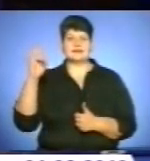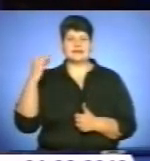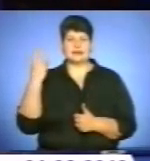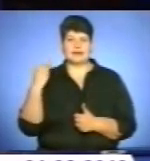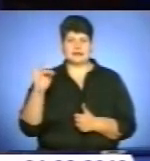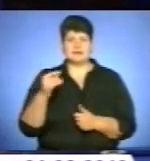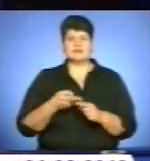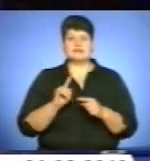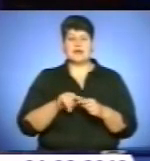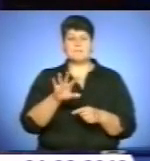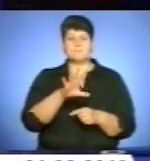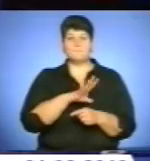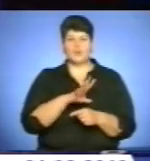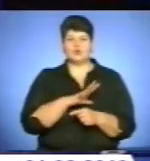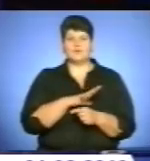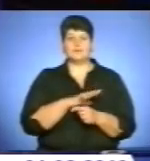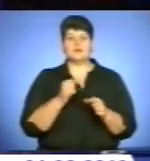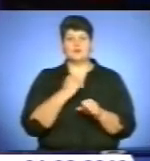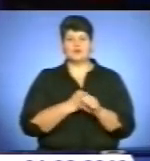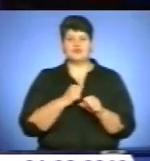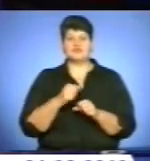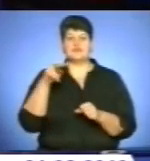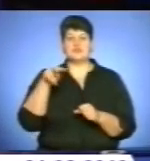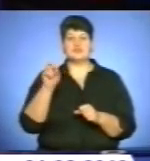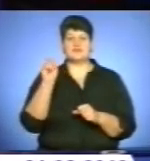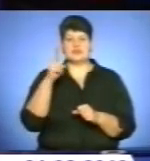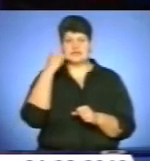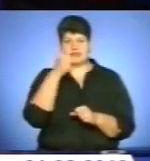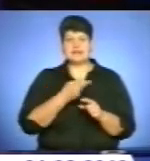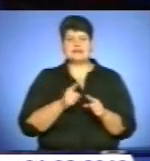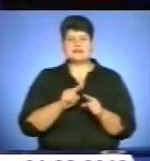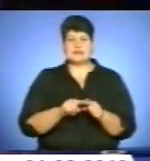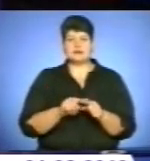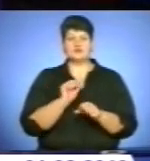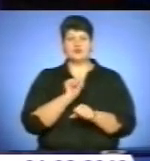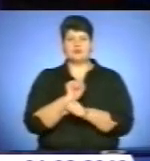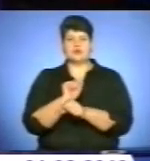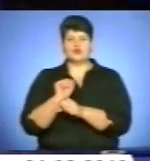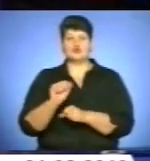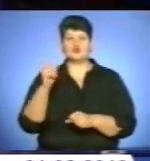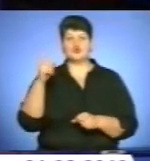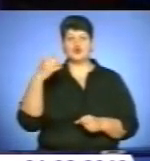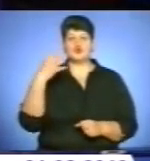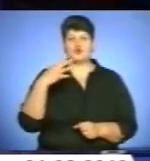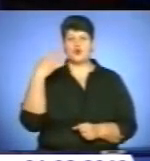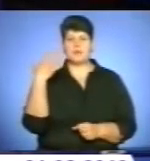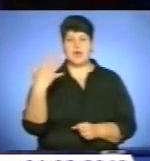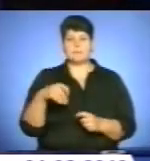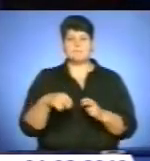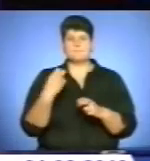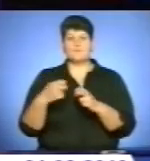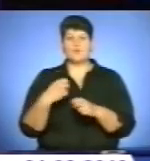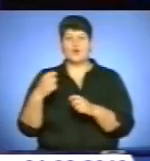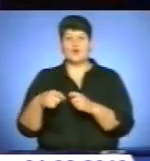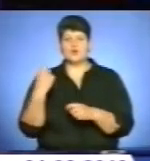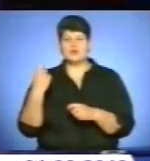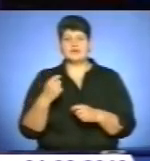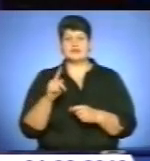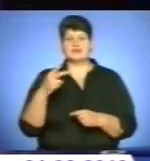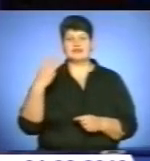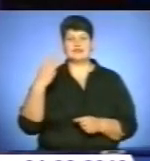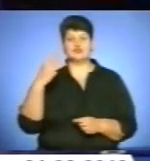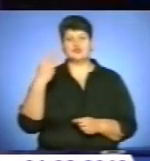відділення за 2012 рік. Загалом за цей час припинено 155 порушень та антиконкурентних дій, що на